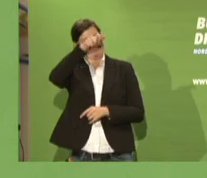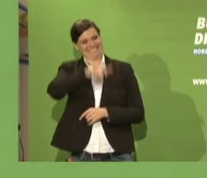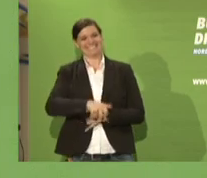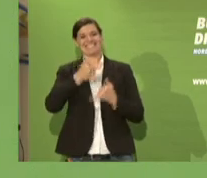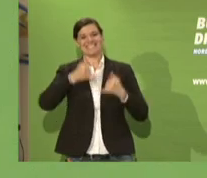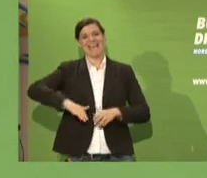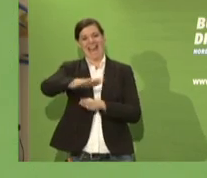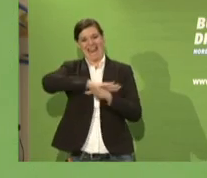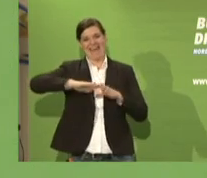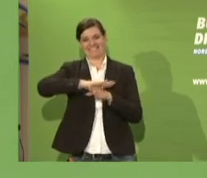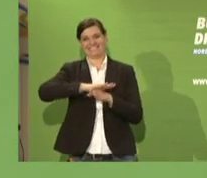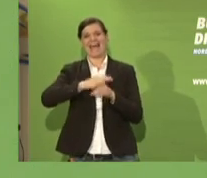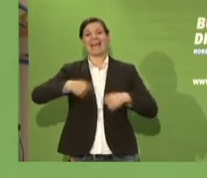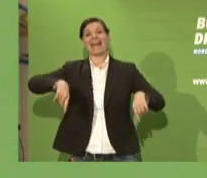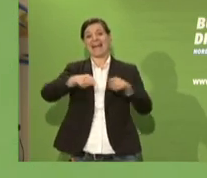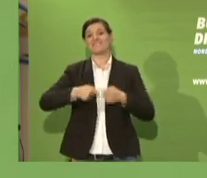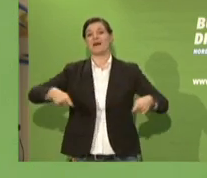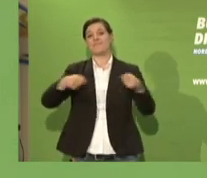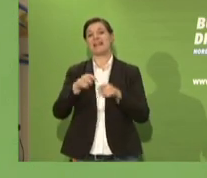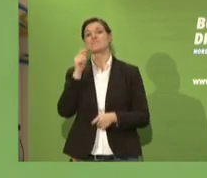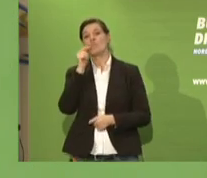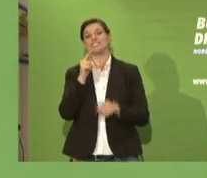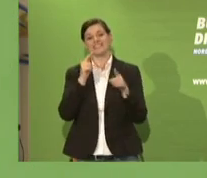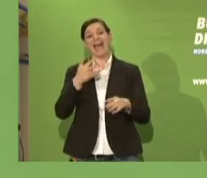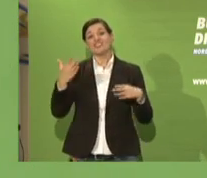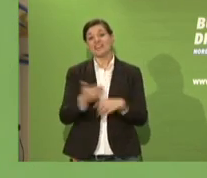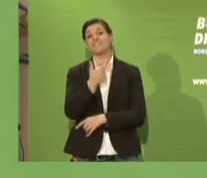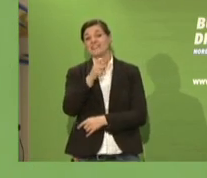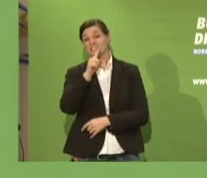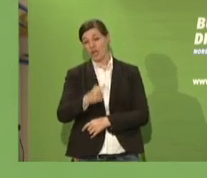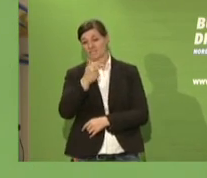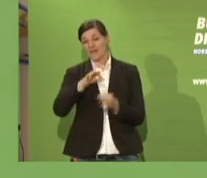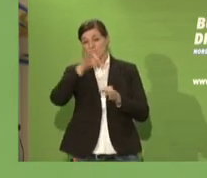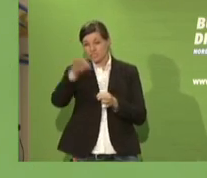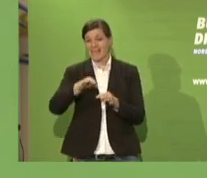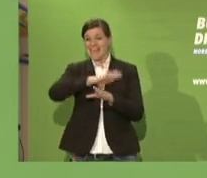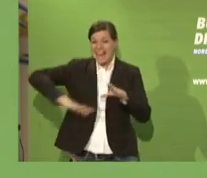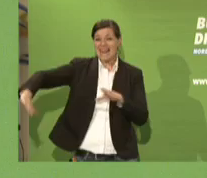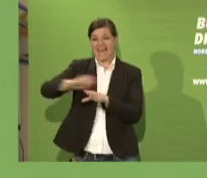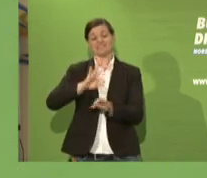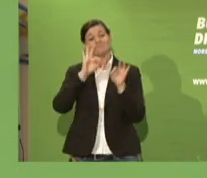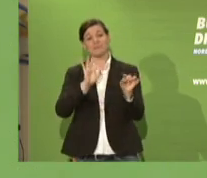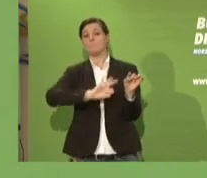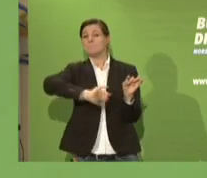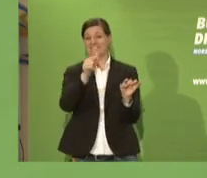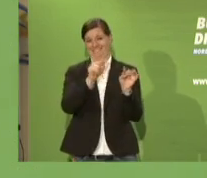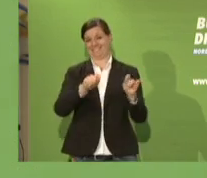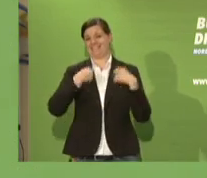Mal der Kreisverband Münster, 20,2% landesweit das beste Ergebnis.